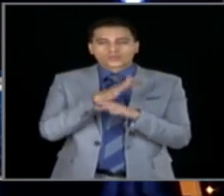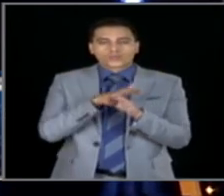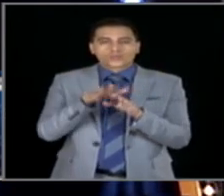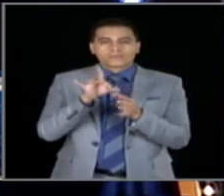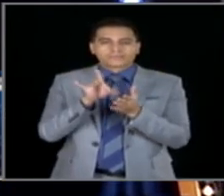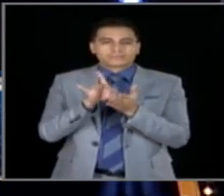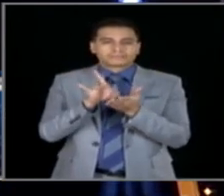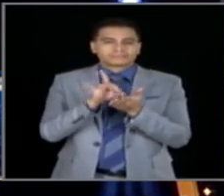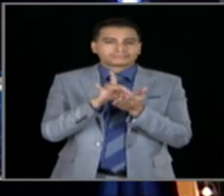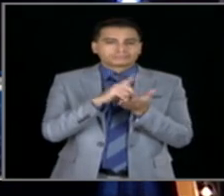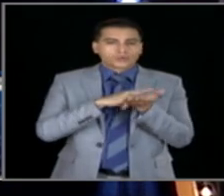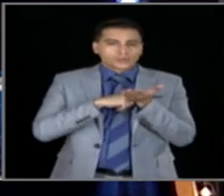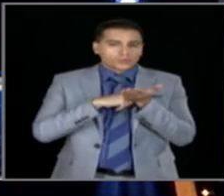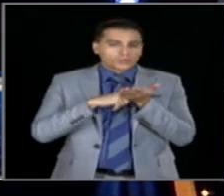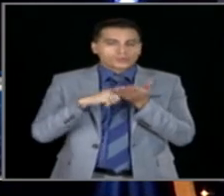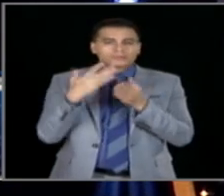عاشوها.